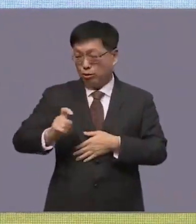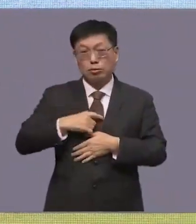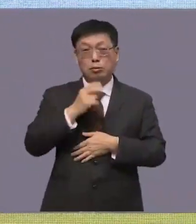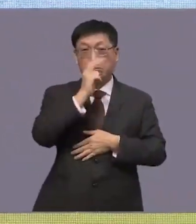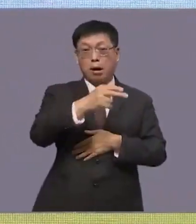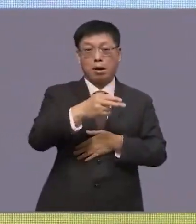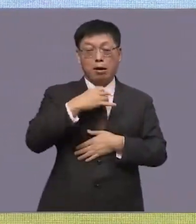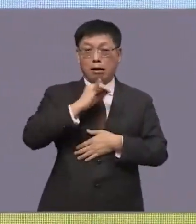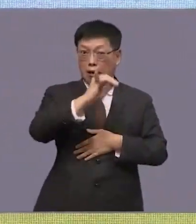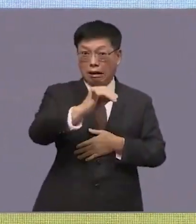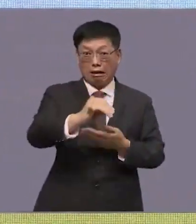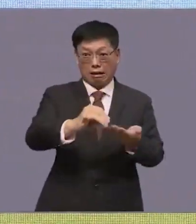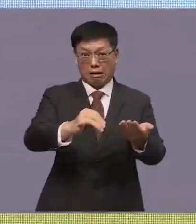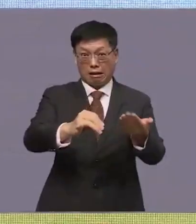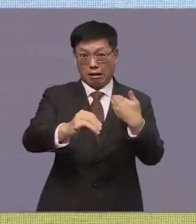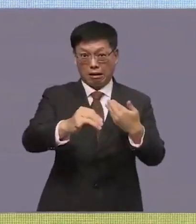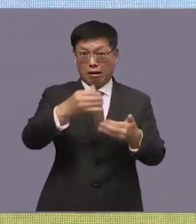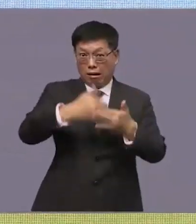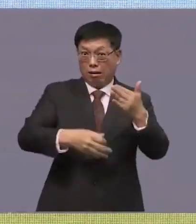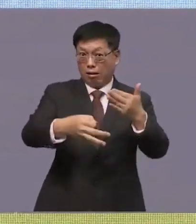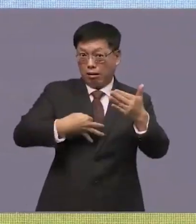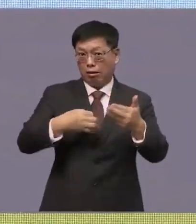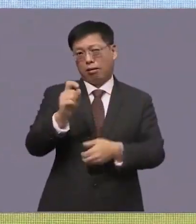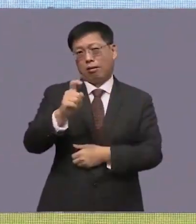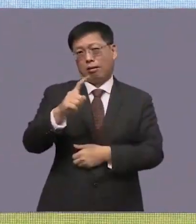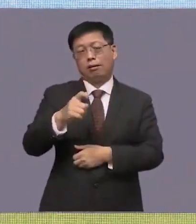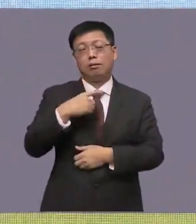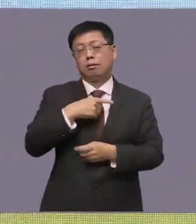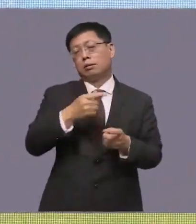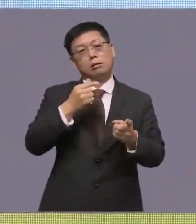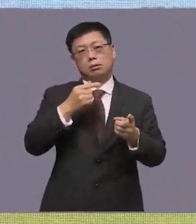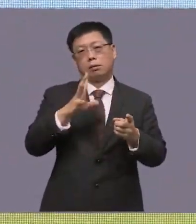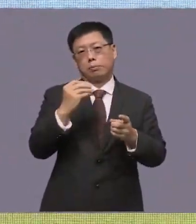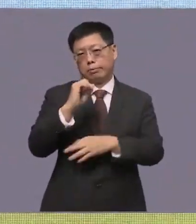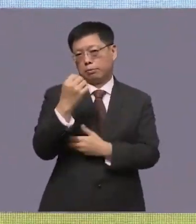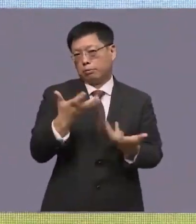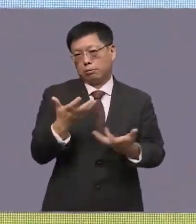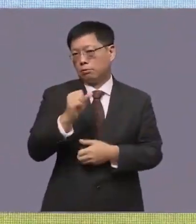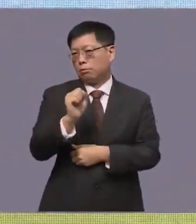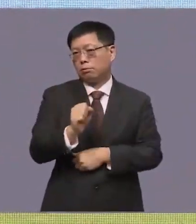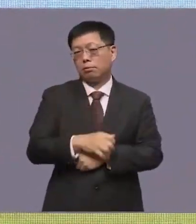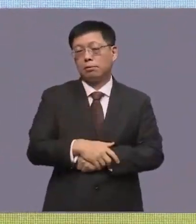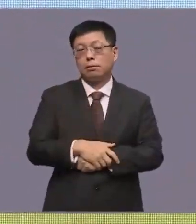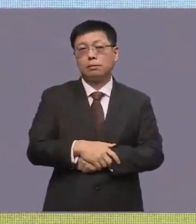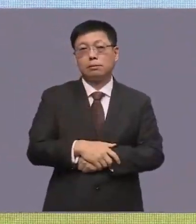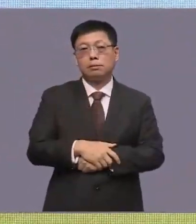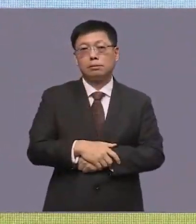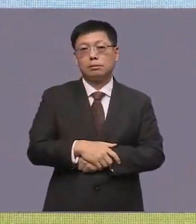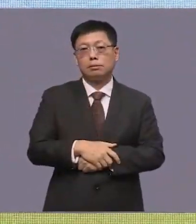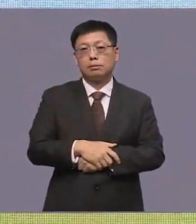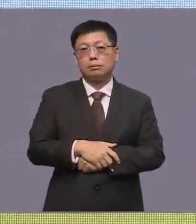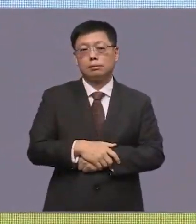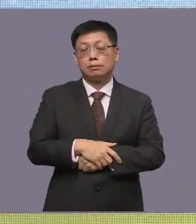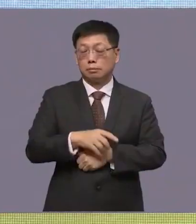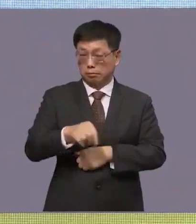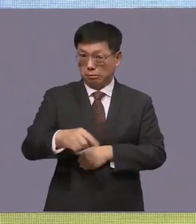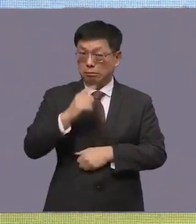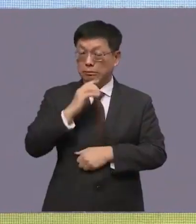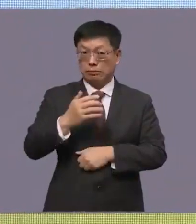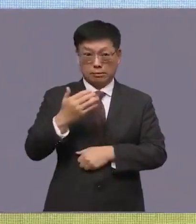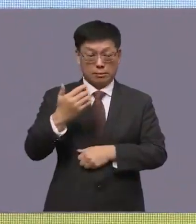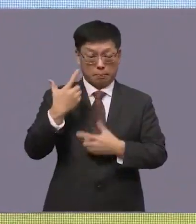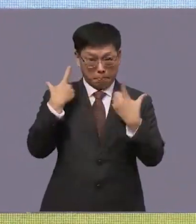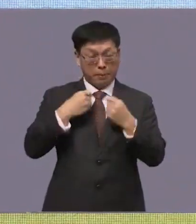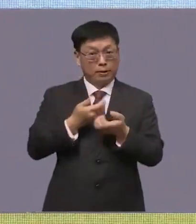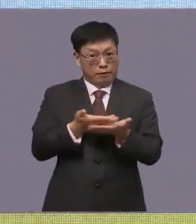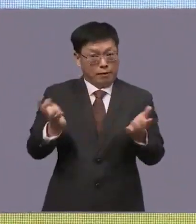家找零，这个你不可以这样要求，店家没有这个义务，这跟我们发行的